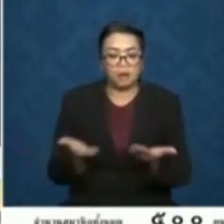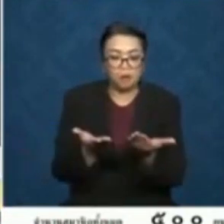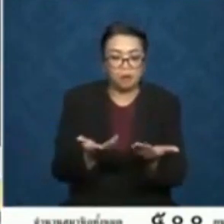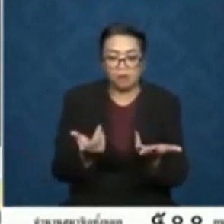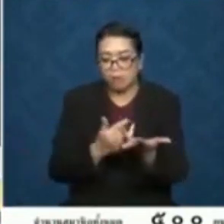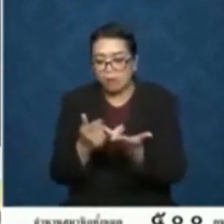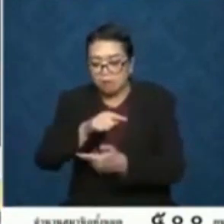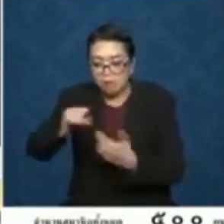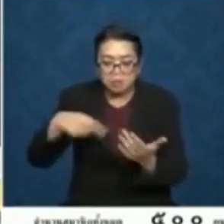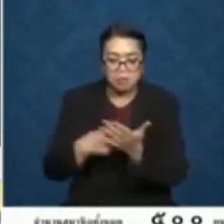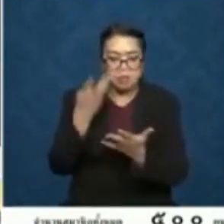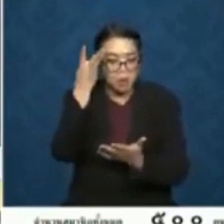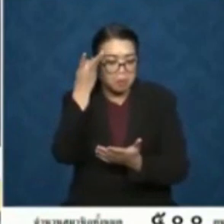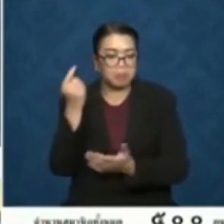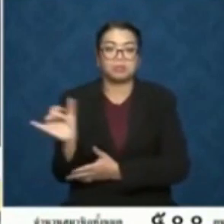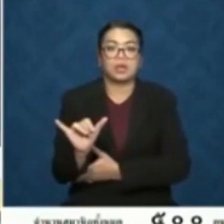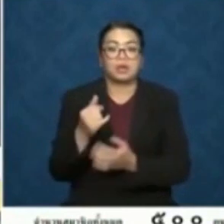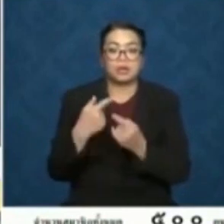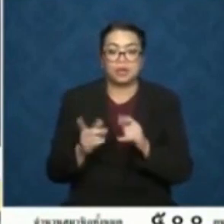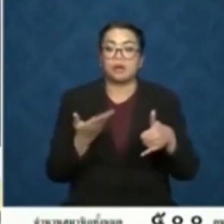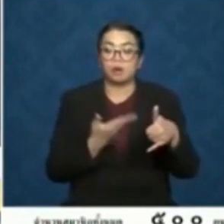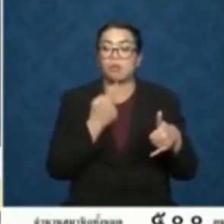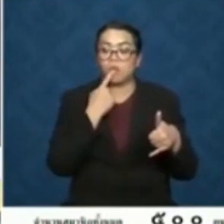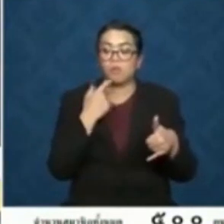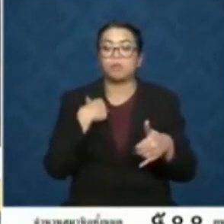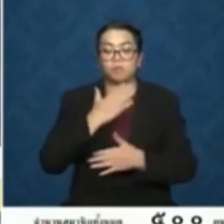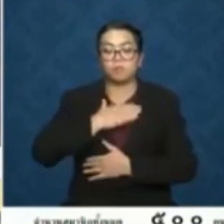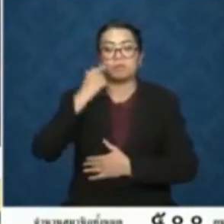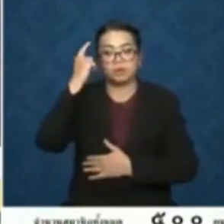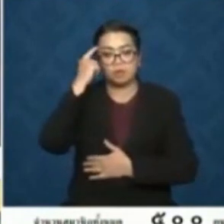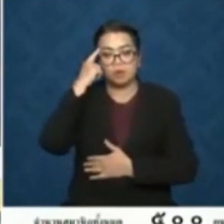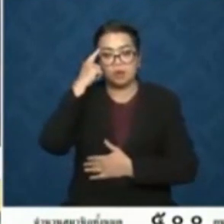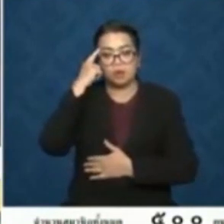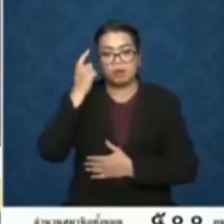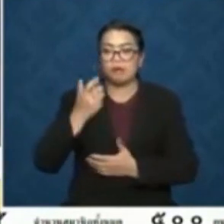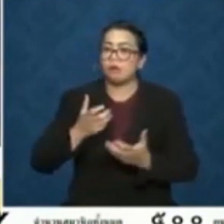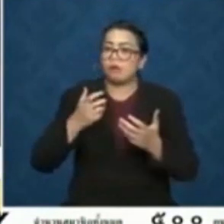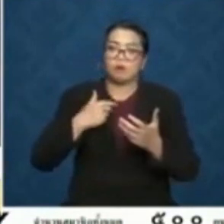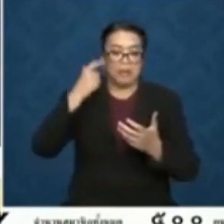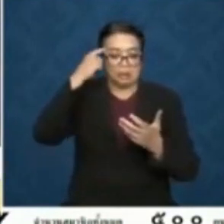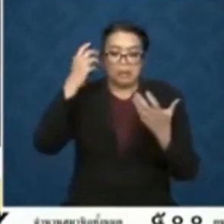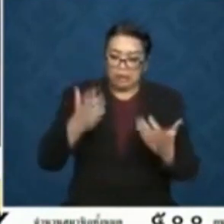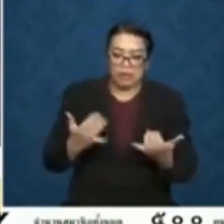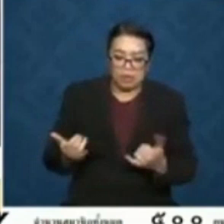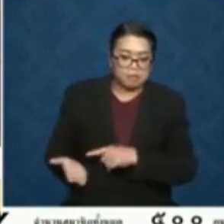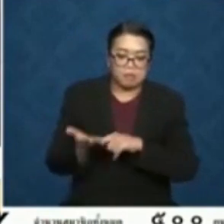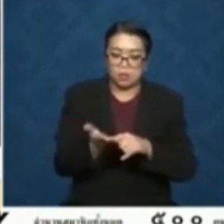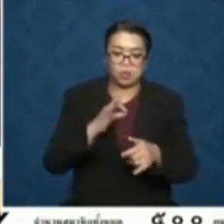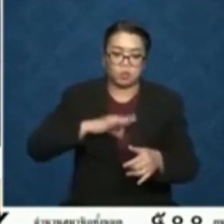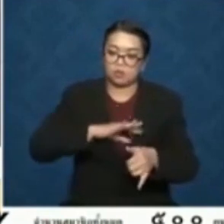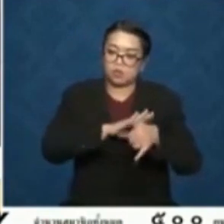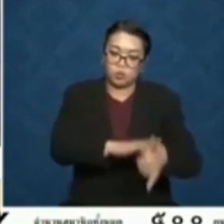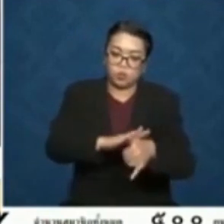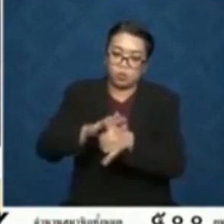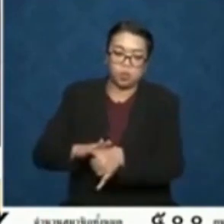มรัฐบาลหลายๆพรรคเนี่ยไม่รอบคอบนะครับสุกเอาเผากินแต่สิ่งที่ท่านอัครเดชพูดเมื่อสักครู่เนี่ยผมคิดว่า